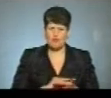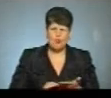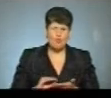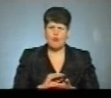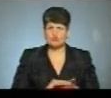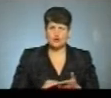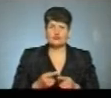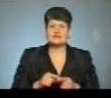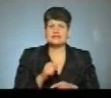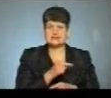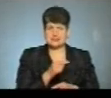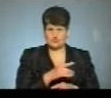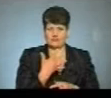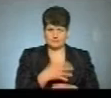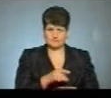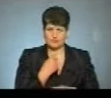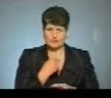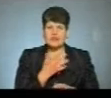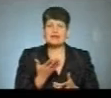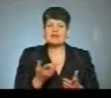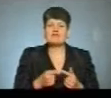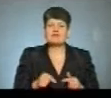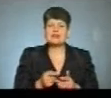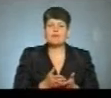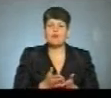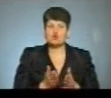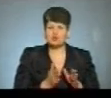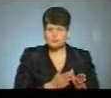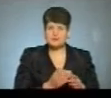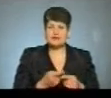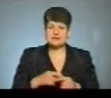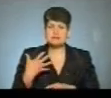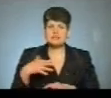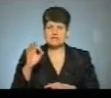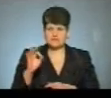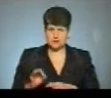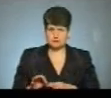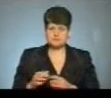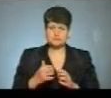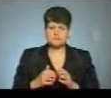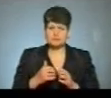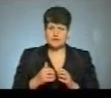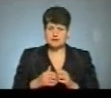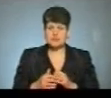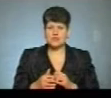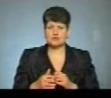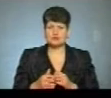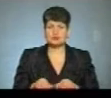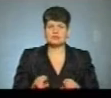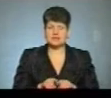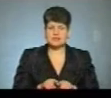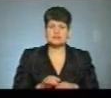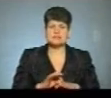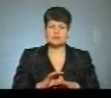повторювати це, що було зазначено, на які види послуг, але це 50% в середньому, так як за